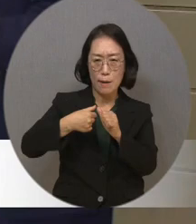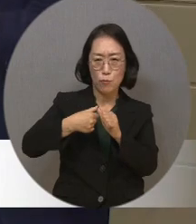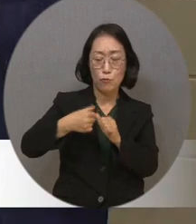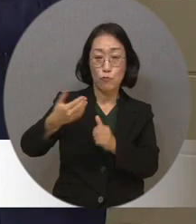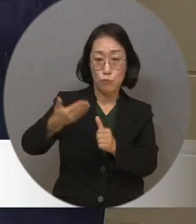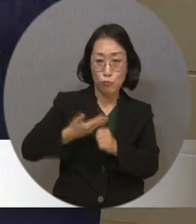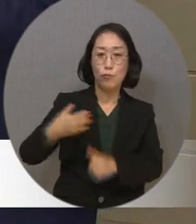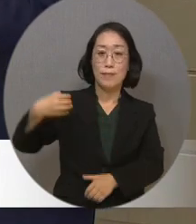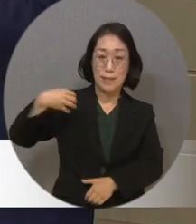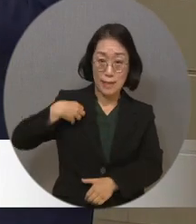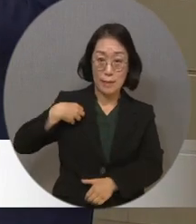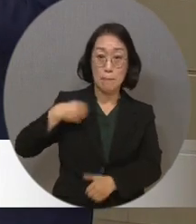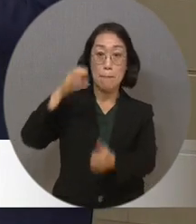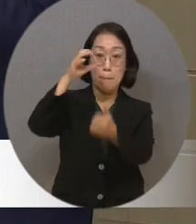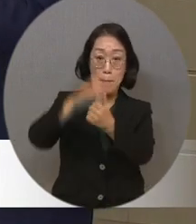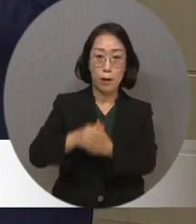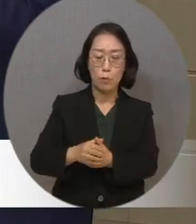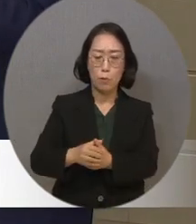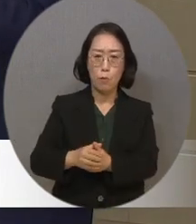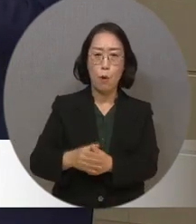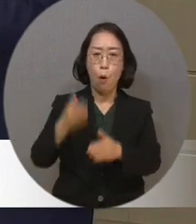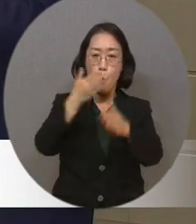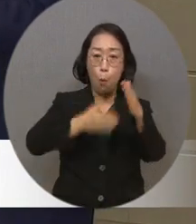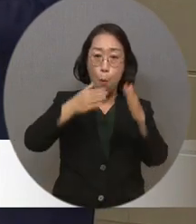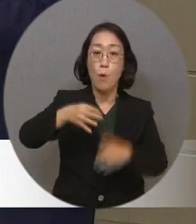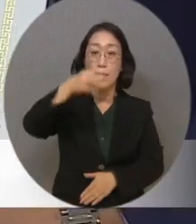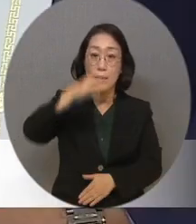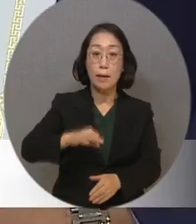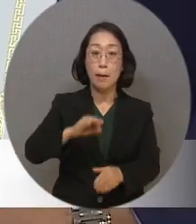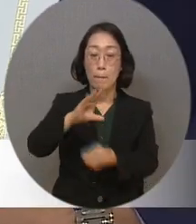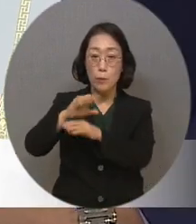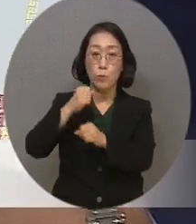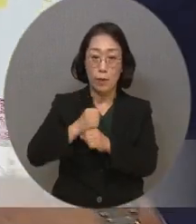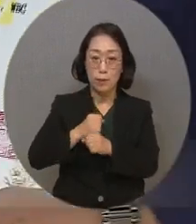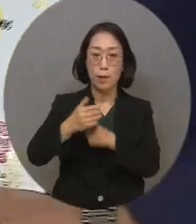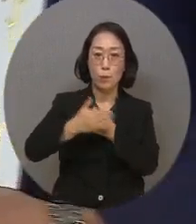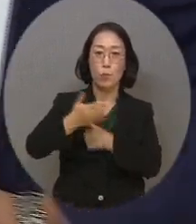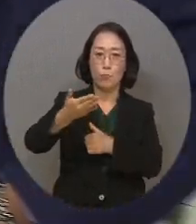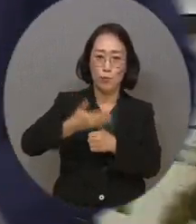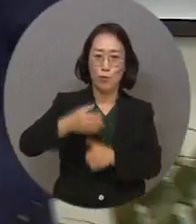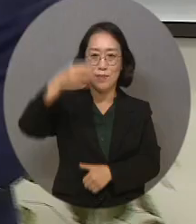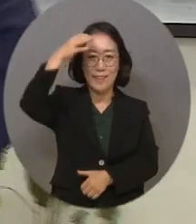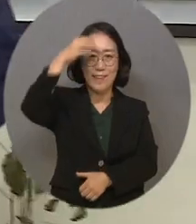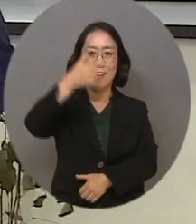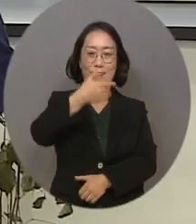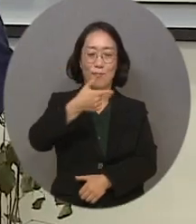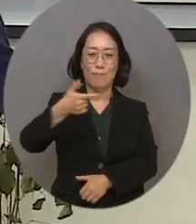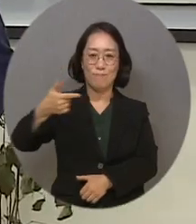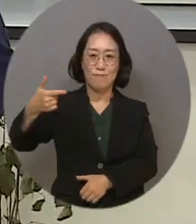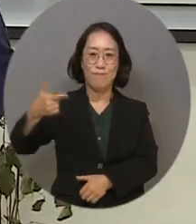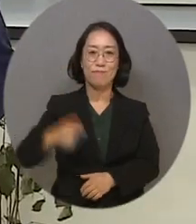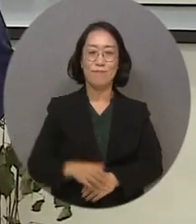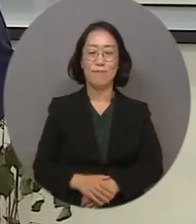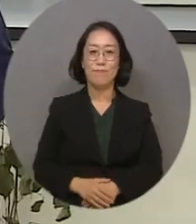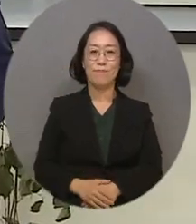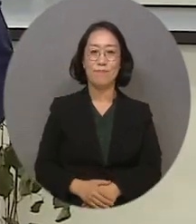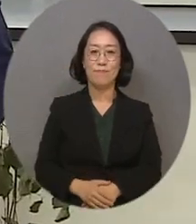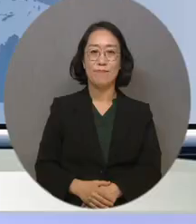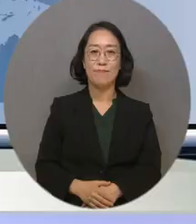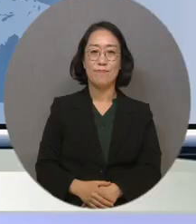담당하며 취약계층을 위한 공익방송 제작에 힘을 보탤 예정입니다. 복지TV 뉴스